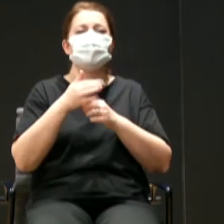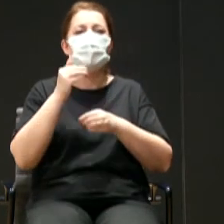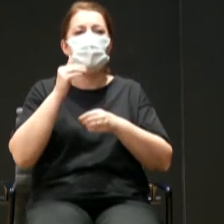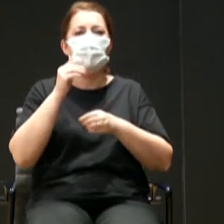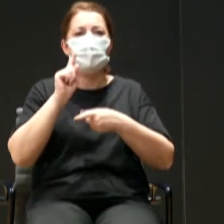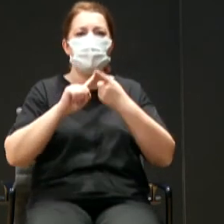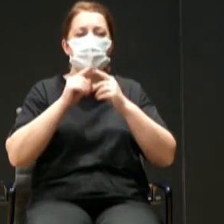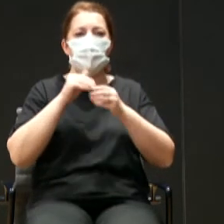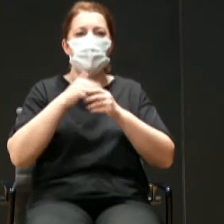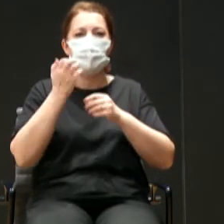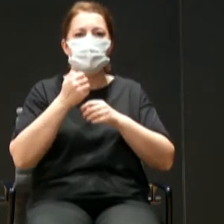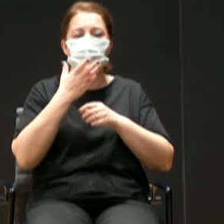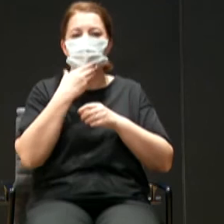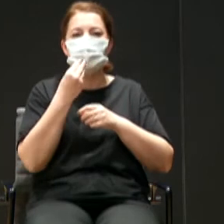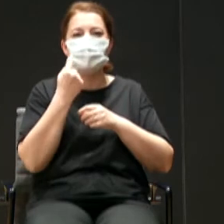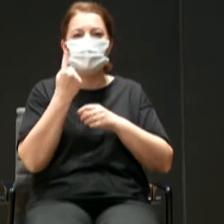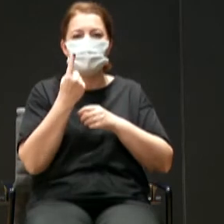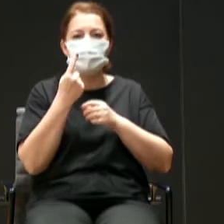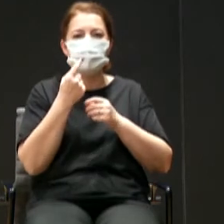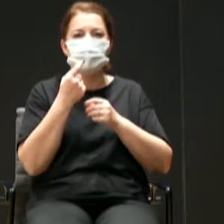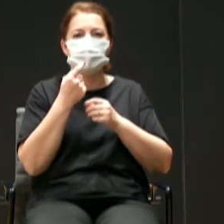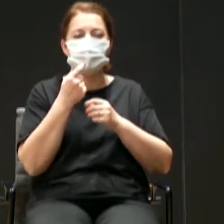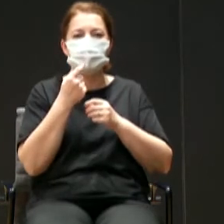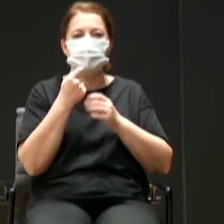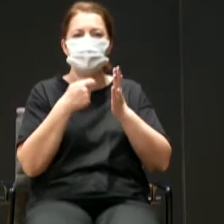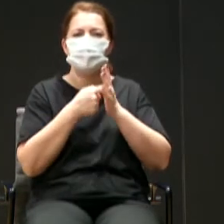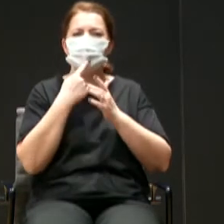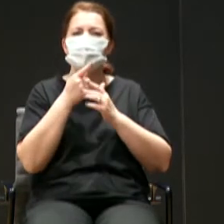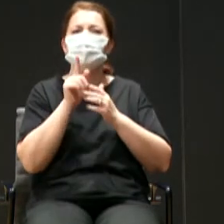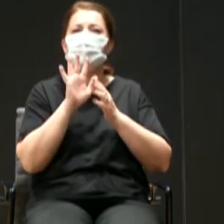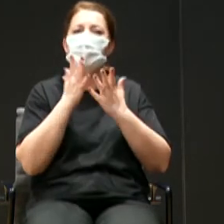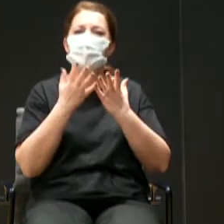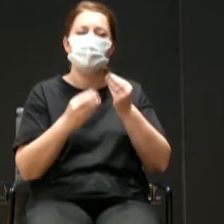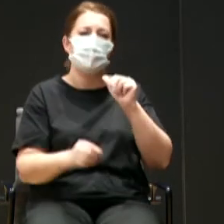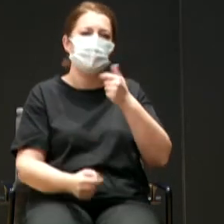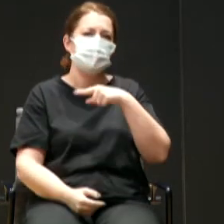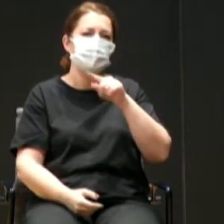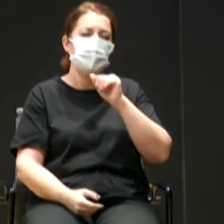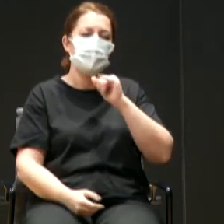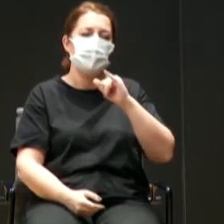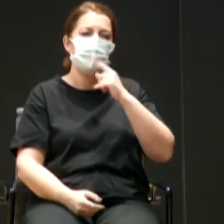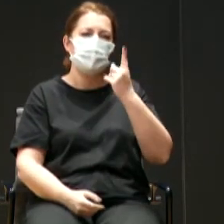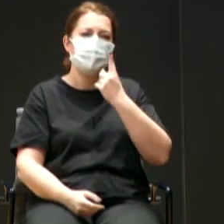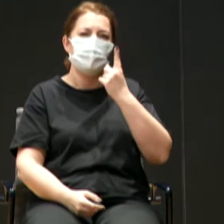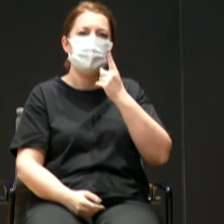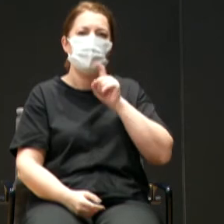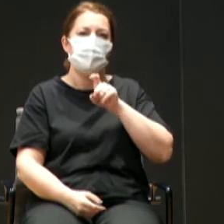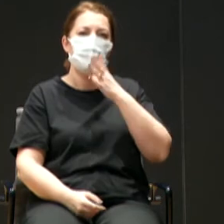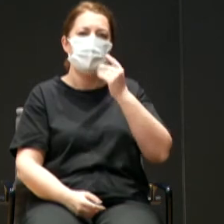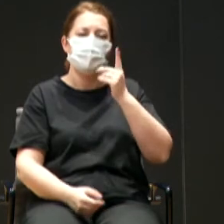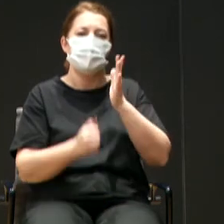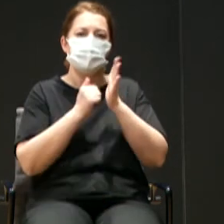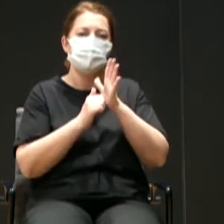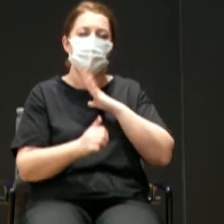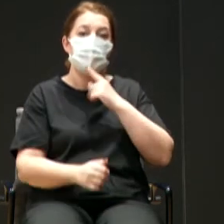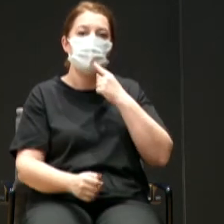diyorum. Güzel bir, buradan ismini de ifade etmeyeyim ama çok değerli, size yakın bir, yakından takip ettiğim bir gazeteci